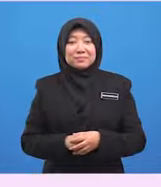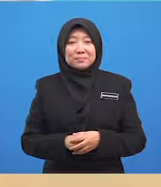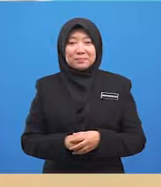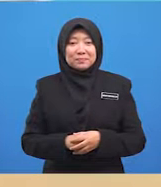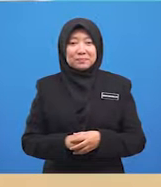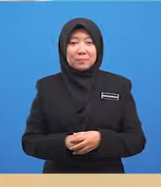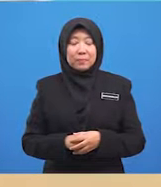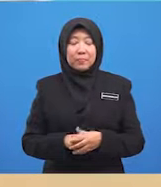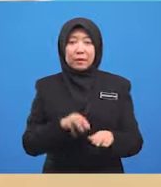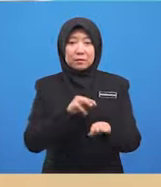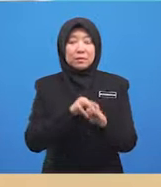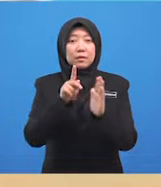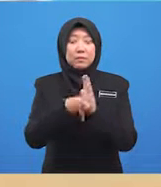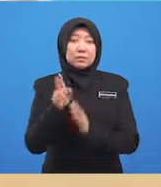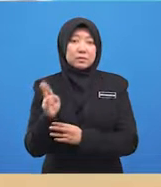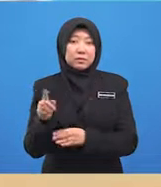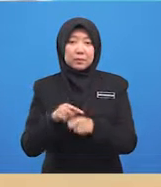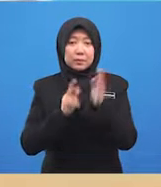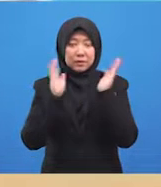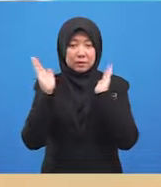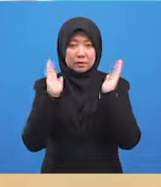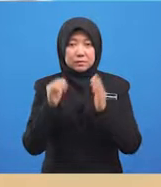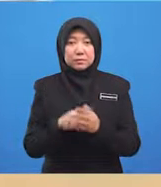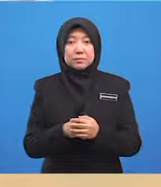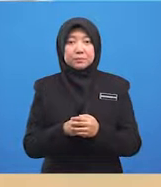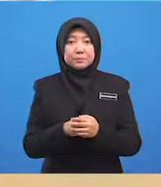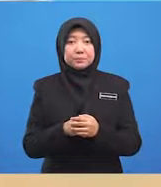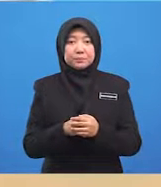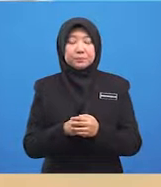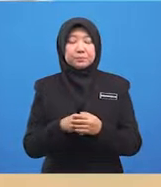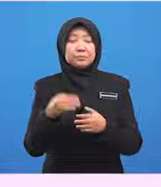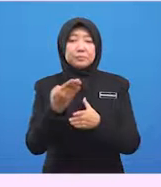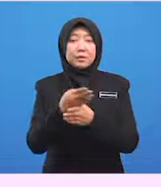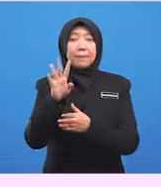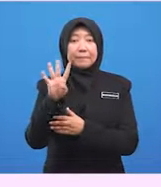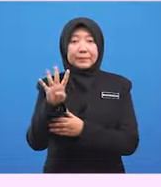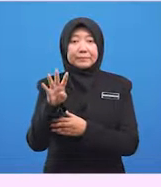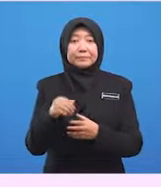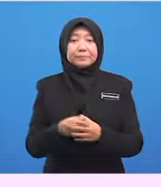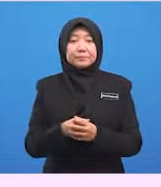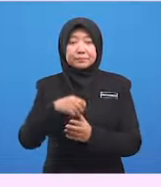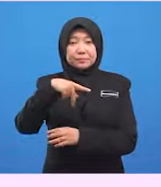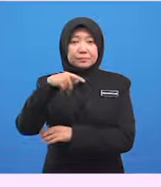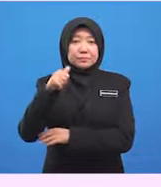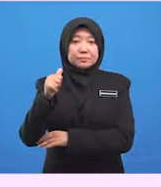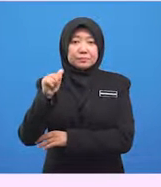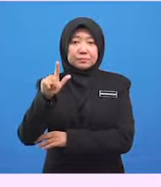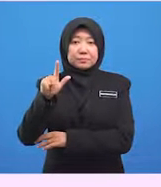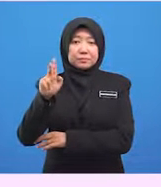zaman prasejarah di Indonesia sekali pada 4 yaitu zaman mayority